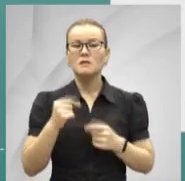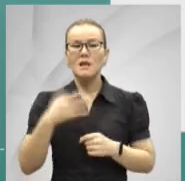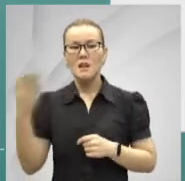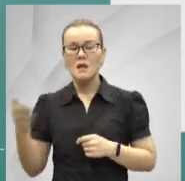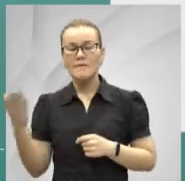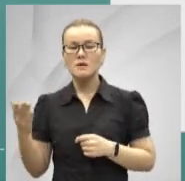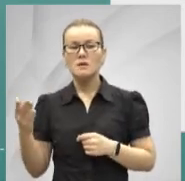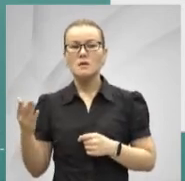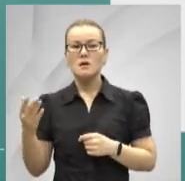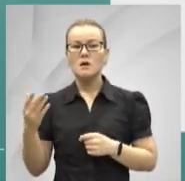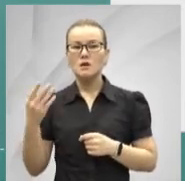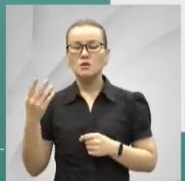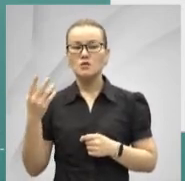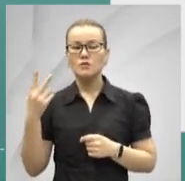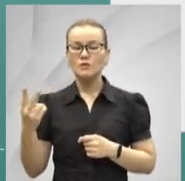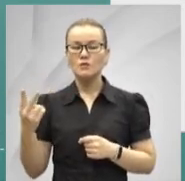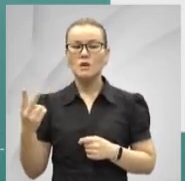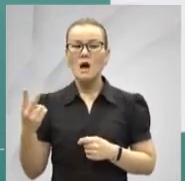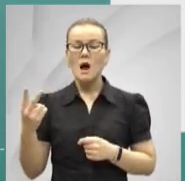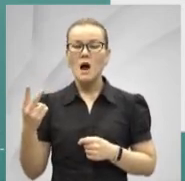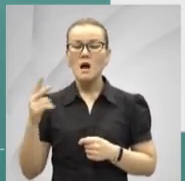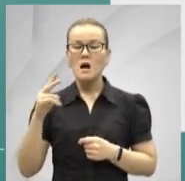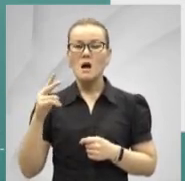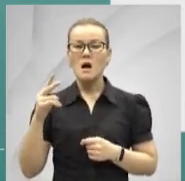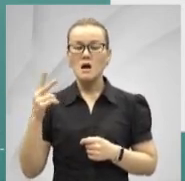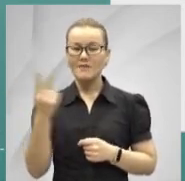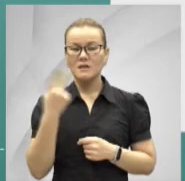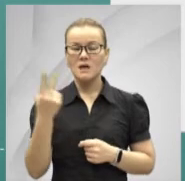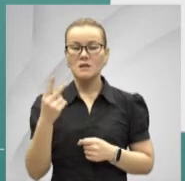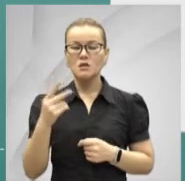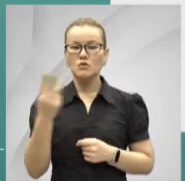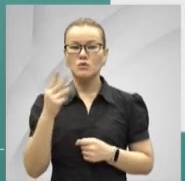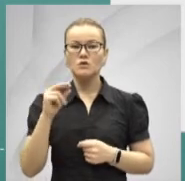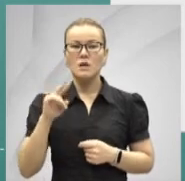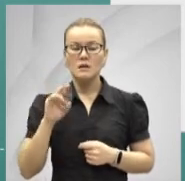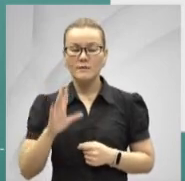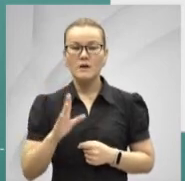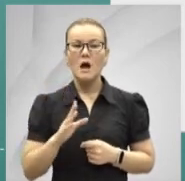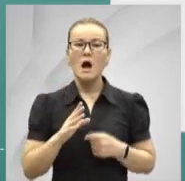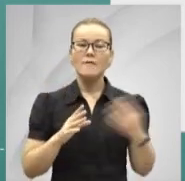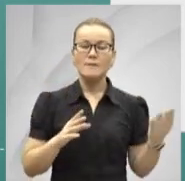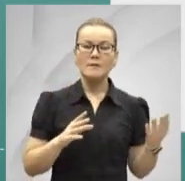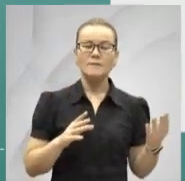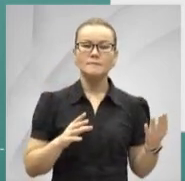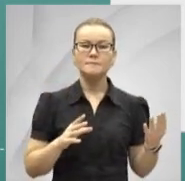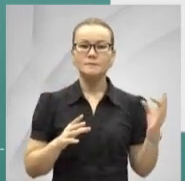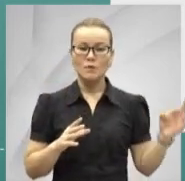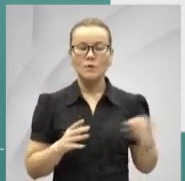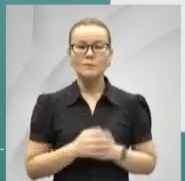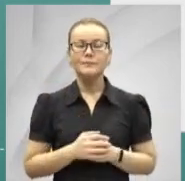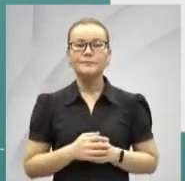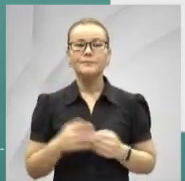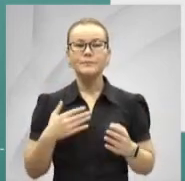части произведение двух квадратных трехчленов, а в правой части 0. Если мы с вами начнем раскрывать